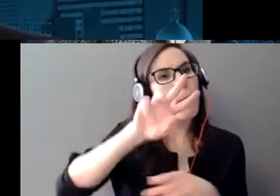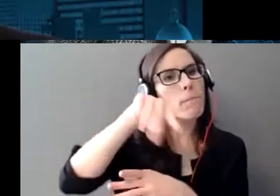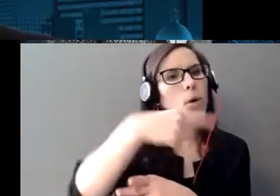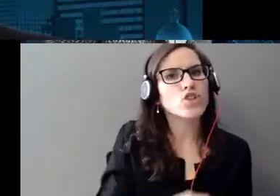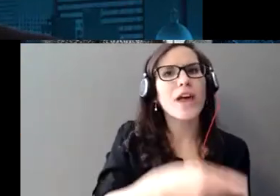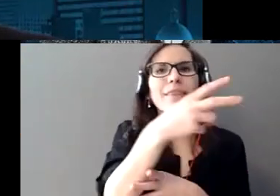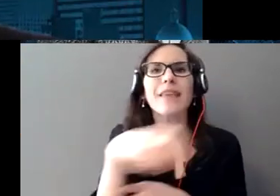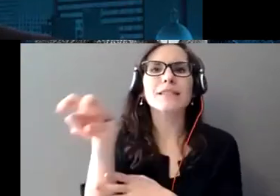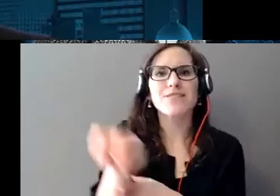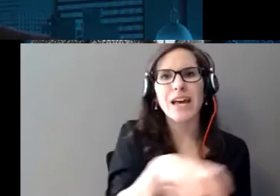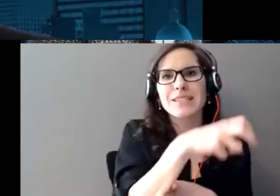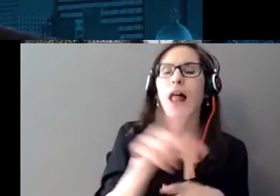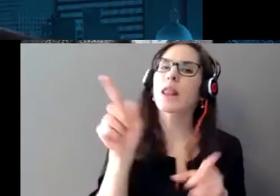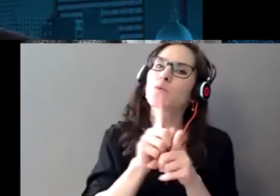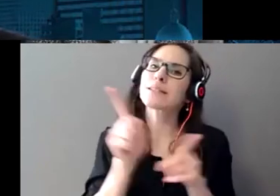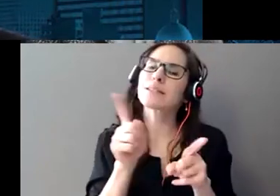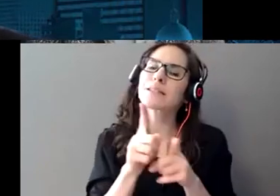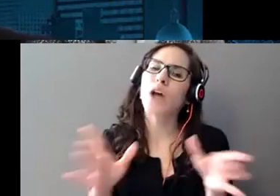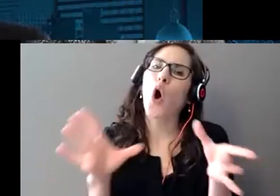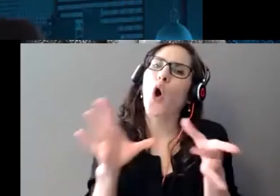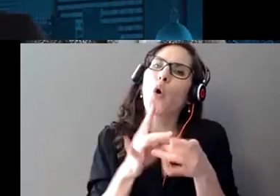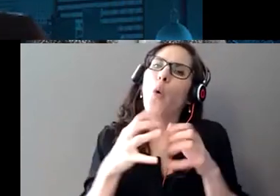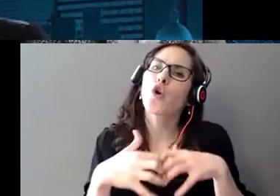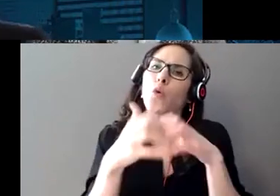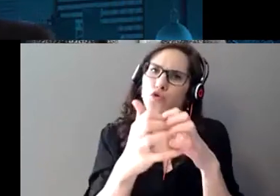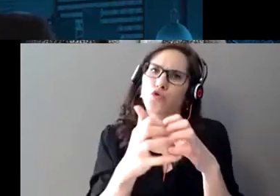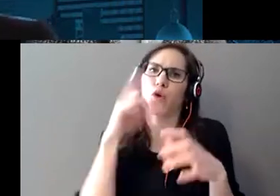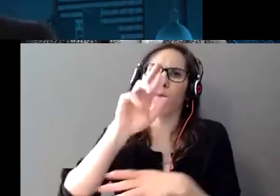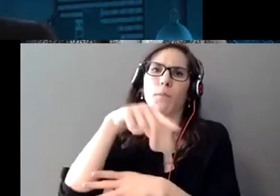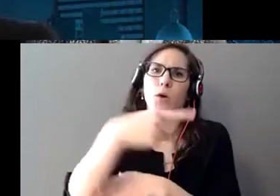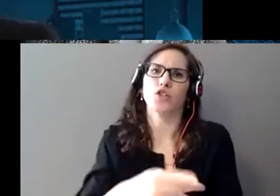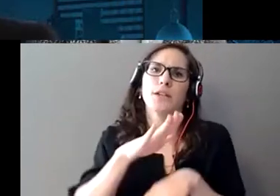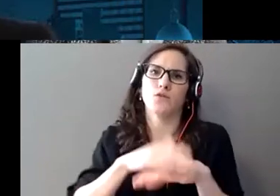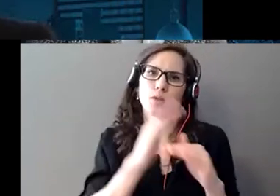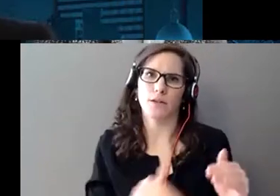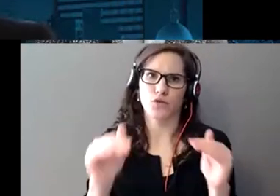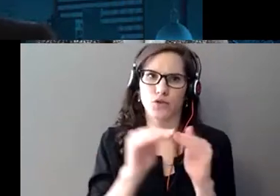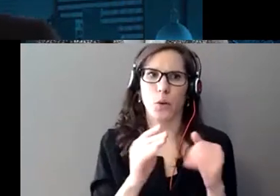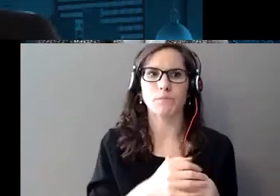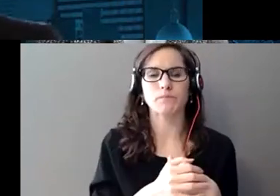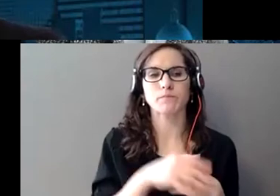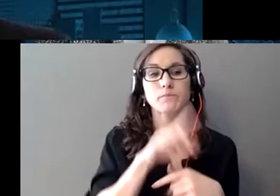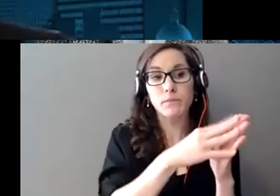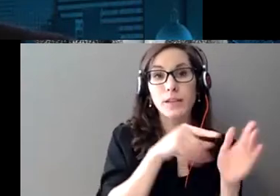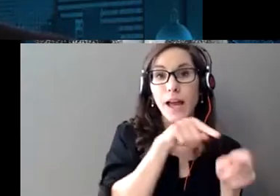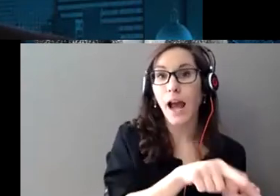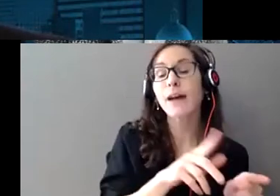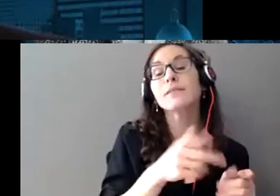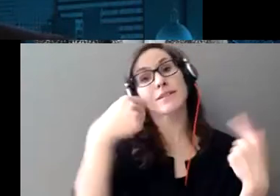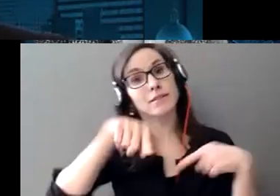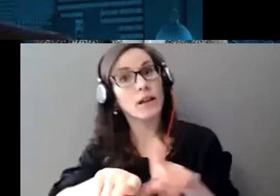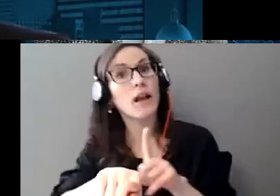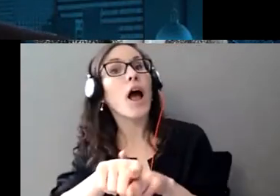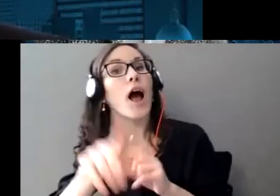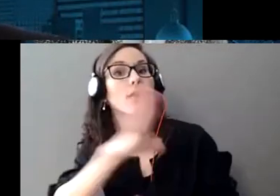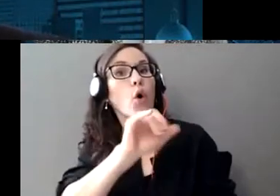nature aussi de co-construction des projets autour de l'inclusion en coexistence avec ce cadre il y un autre cadre de référence qui